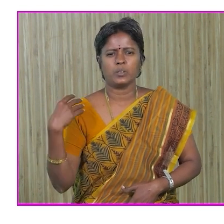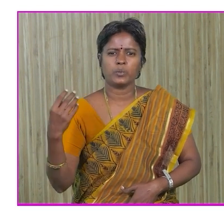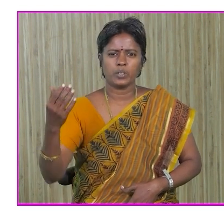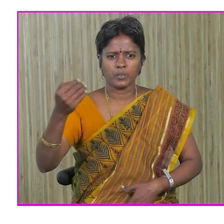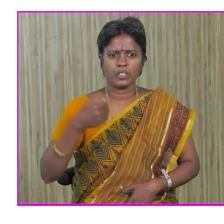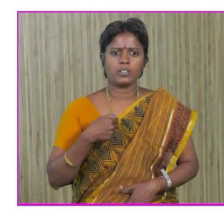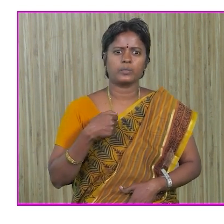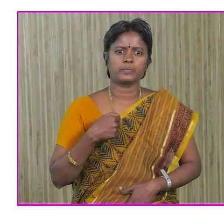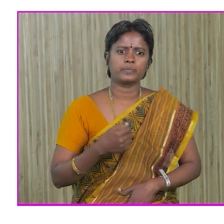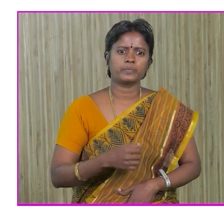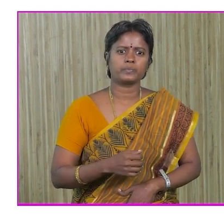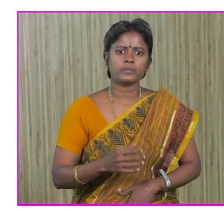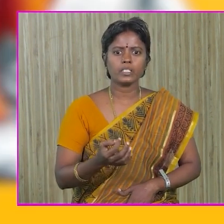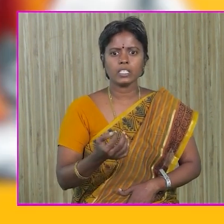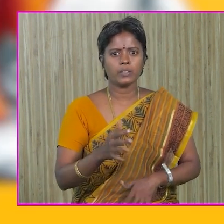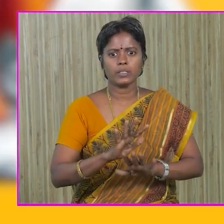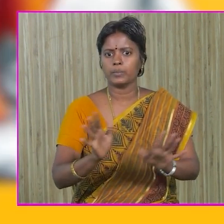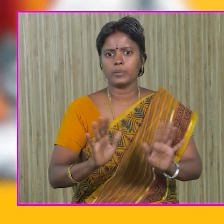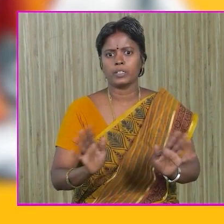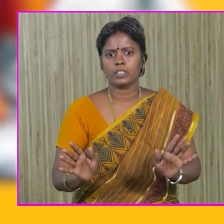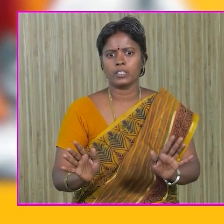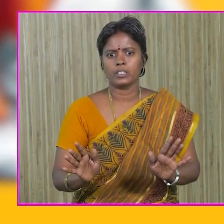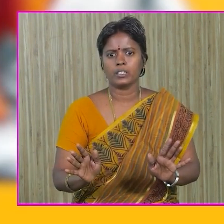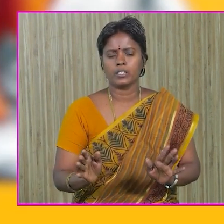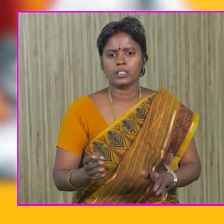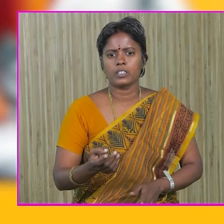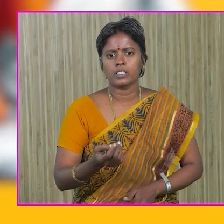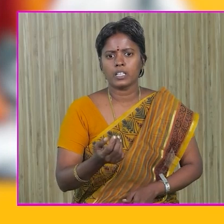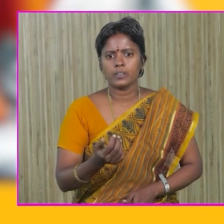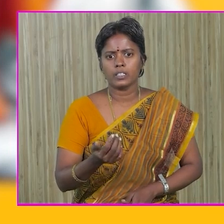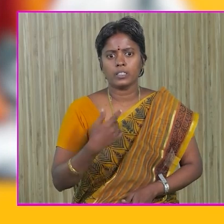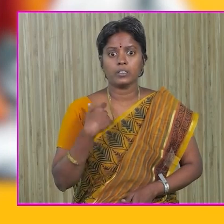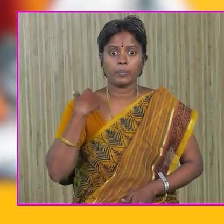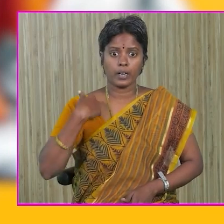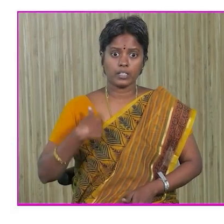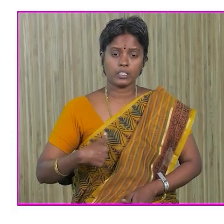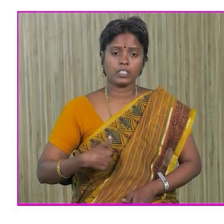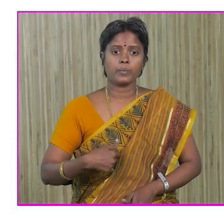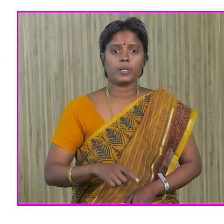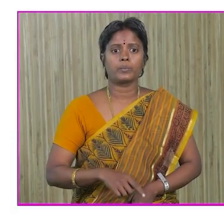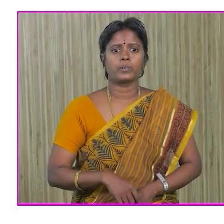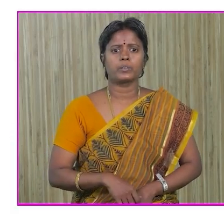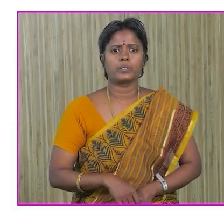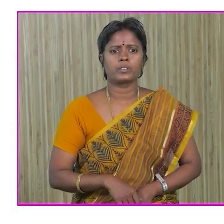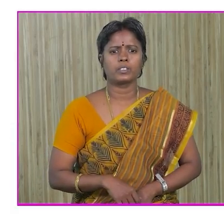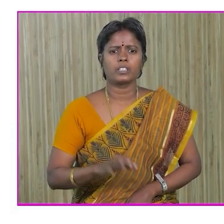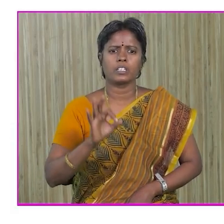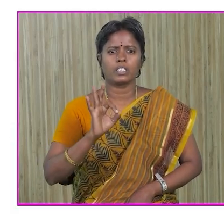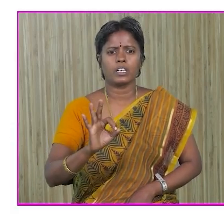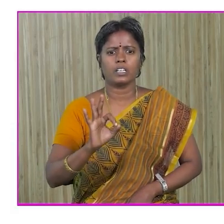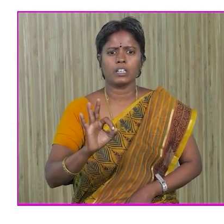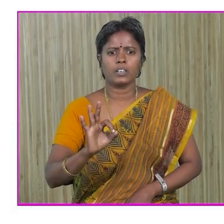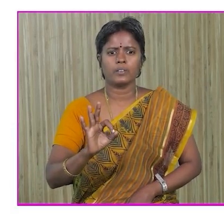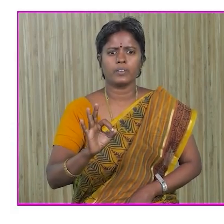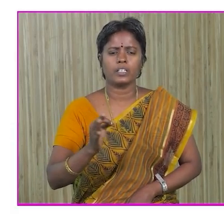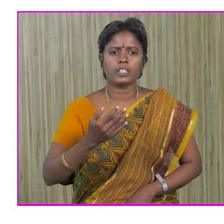இது செல்வத்தின் பண்பு இல்லையே, அந்த செல்வத்தை வைத்திருக்கக்கூடிய மனிதரின் பண்பு. அதாவது, நல்லவர் இடத்தில் சேர்ந்த